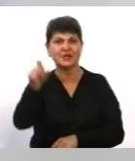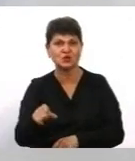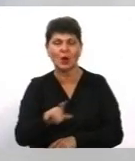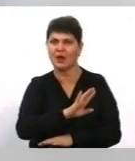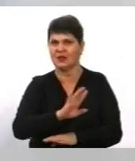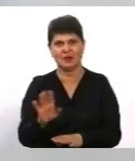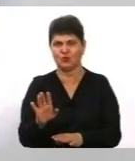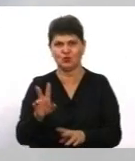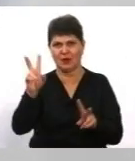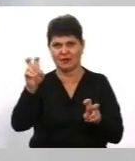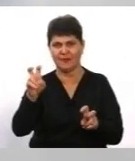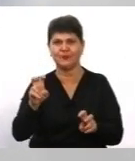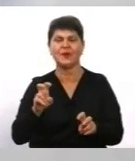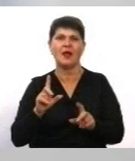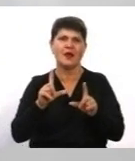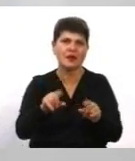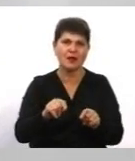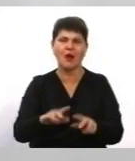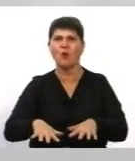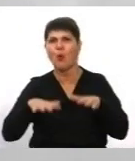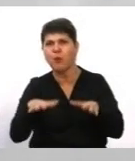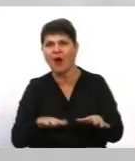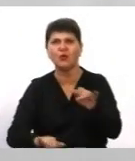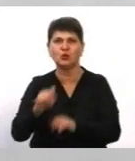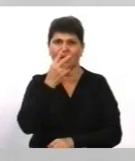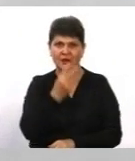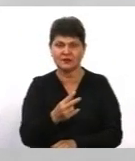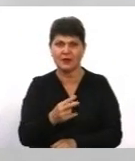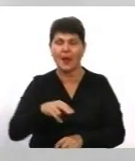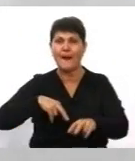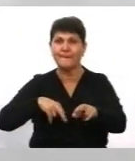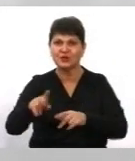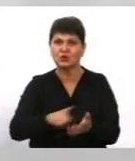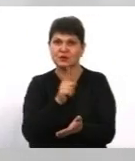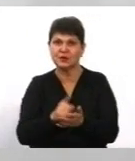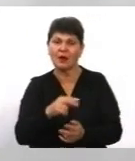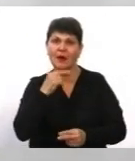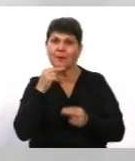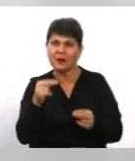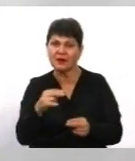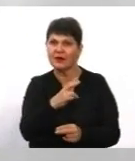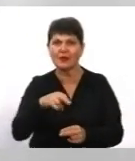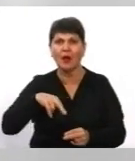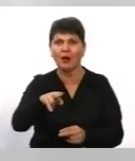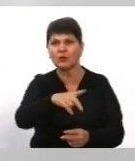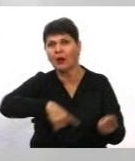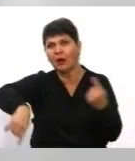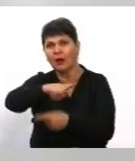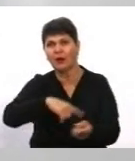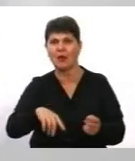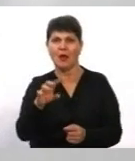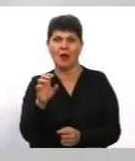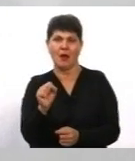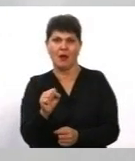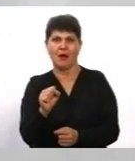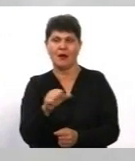тем «їхав, впав, куди дивляться». Пішоходи зобов'язані бути пильними і не ходити скрізь і всюду, аля я же мати. Сам